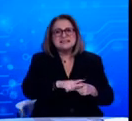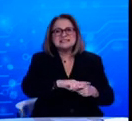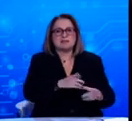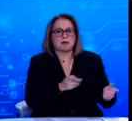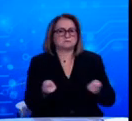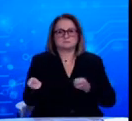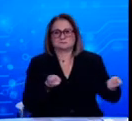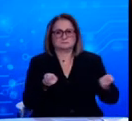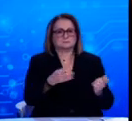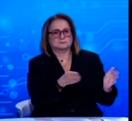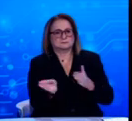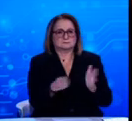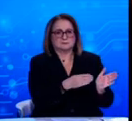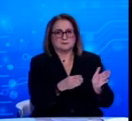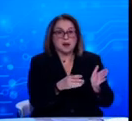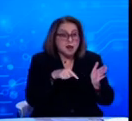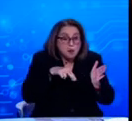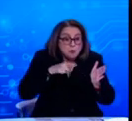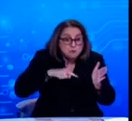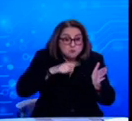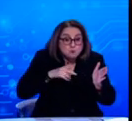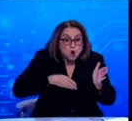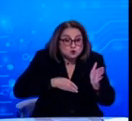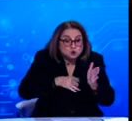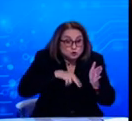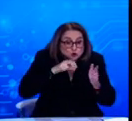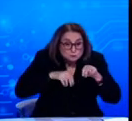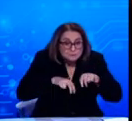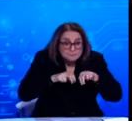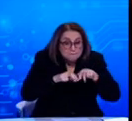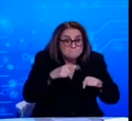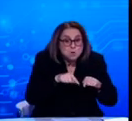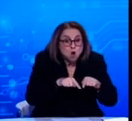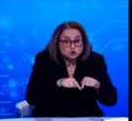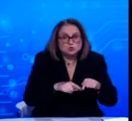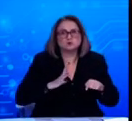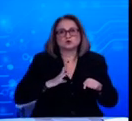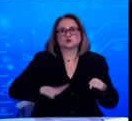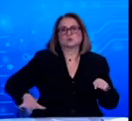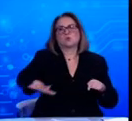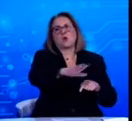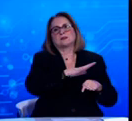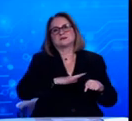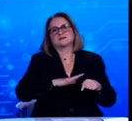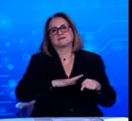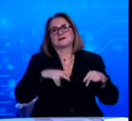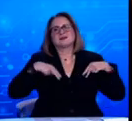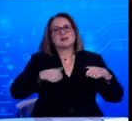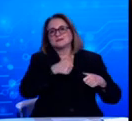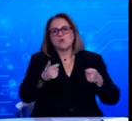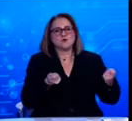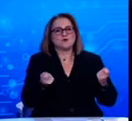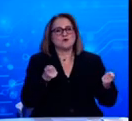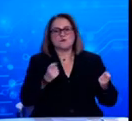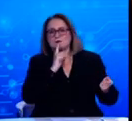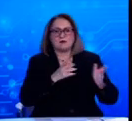αυτό. Η πολιτεία από την πλευρά της δεν θα κρύψει ποτέ τους τομείς όπου μπορεί να γίνει καλύτερη. Στις συγκοινωνίες, ας